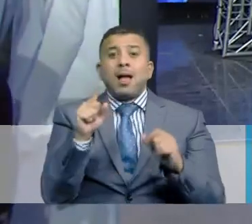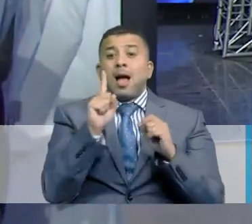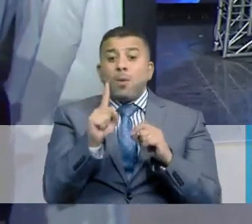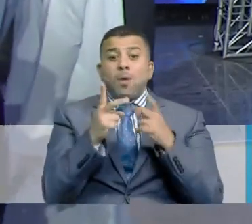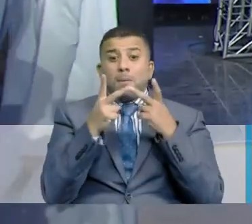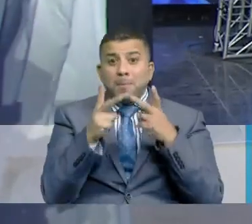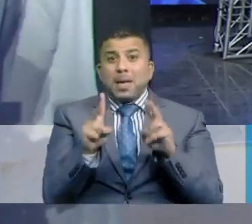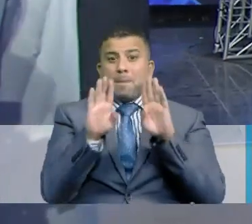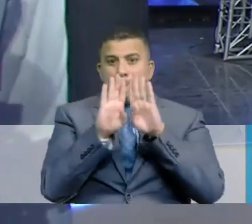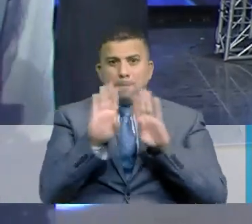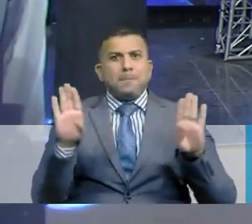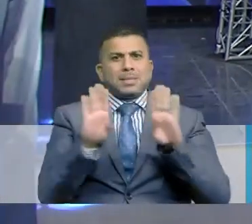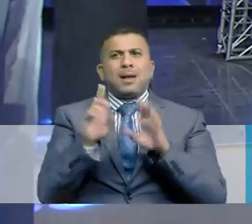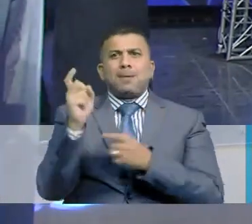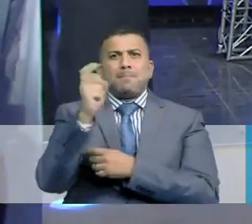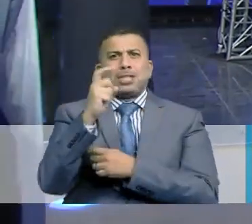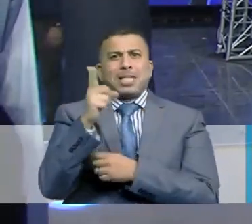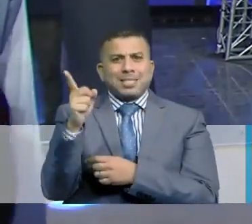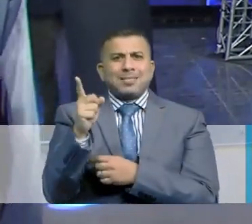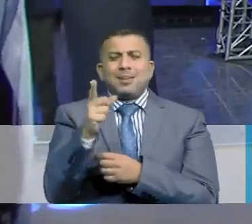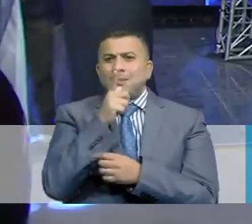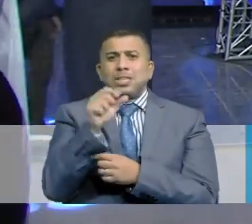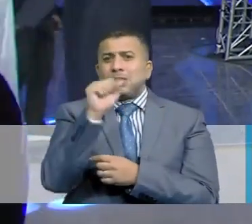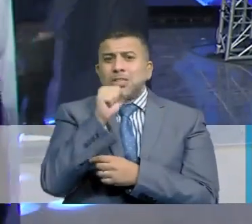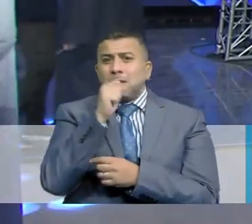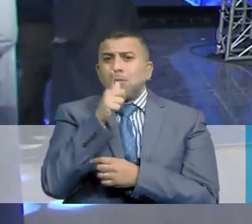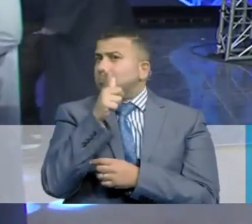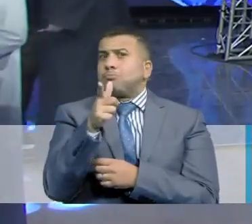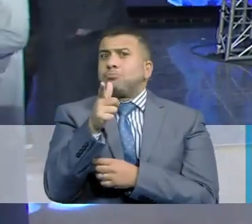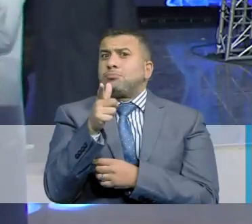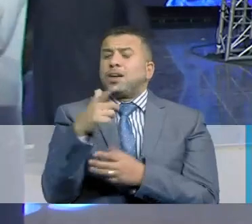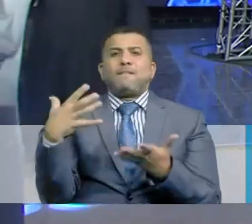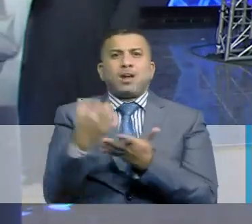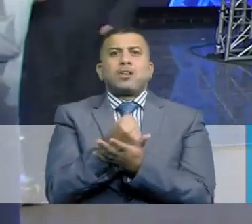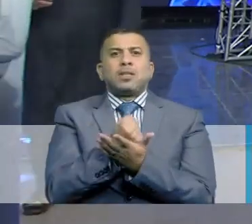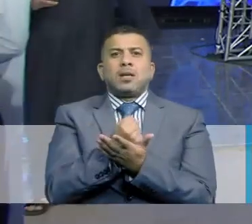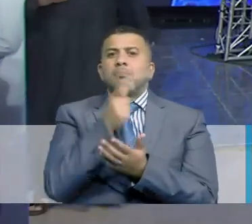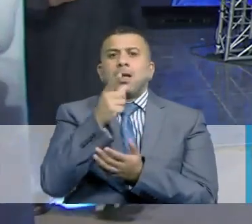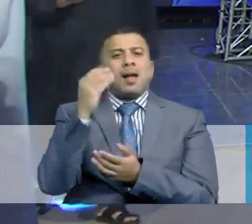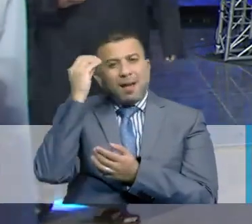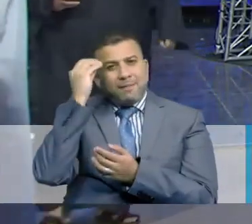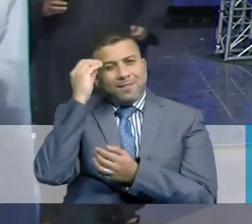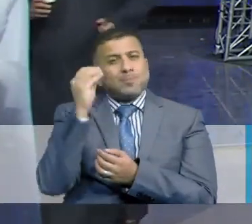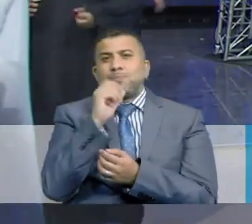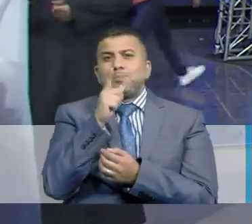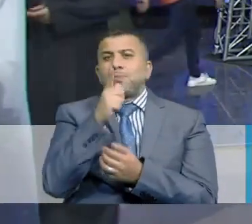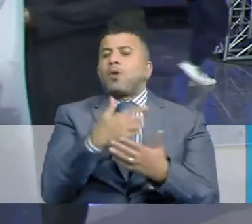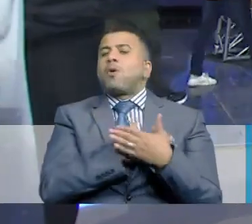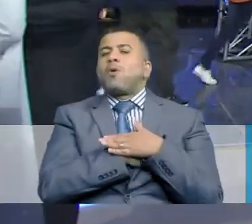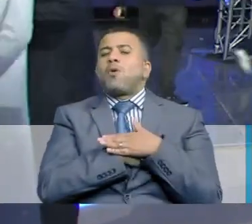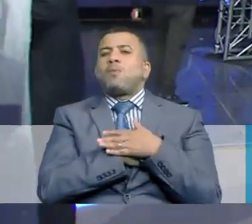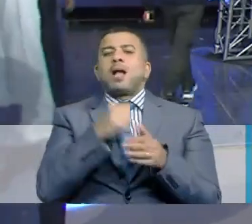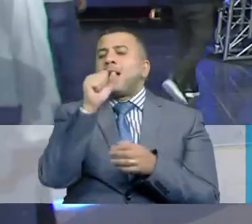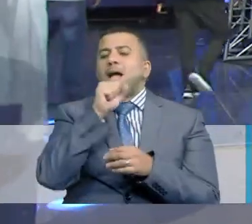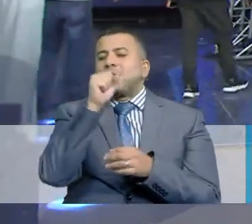بداية على مسرح المجاز ومسرح الشارقة هي فرصة لأن يعرفهم الجمهور المحب